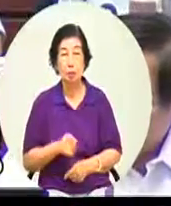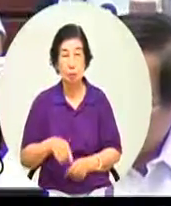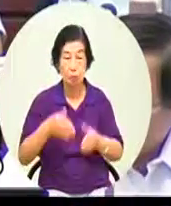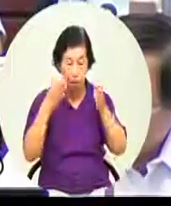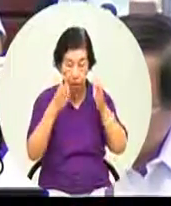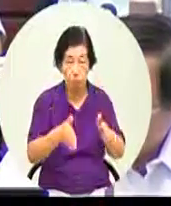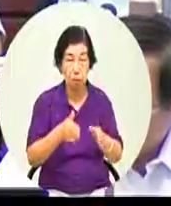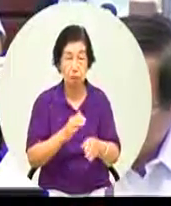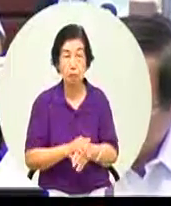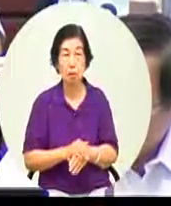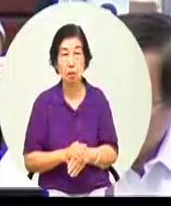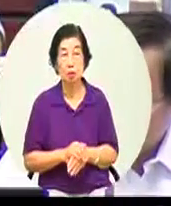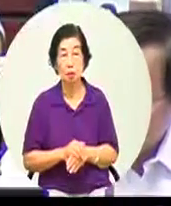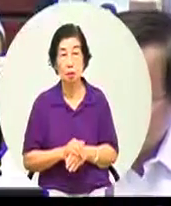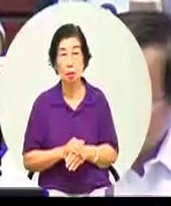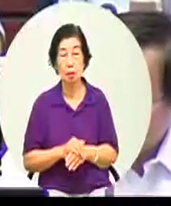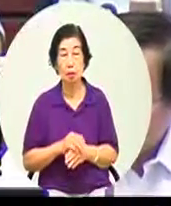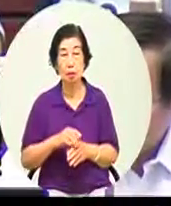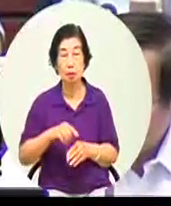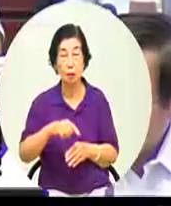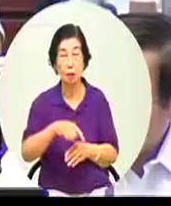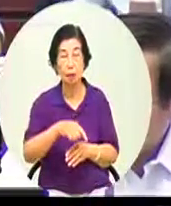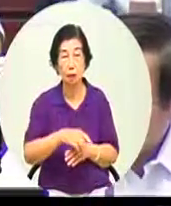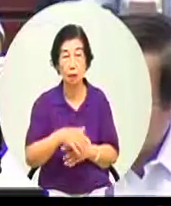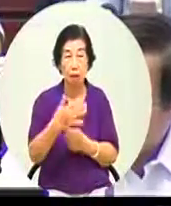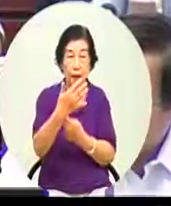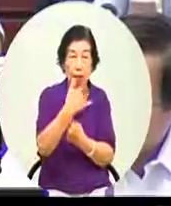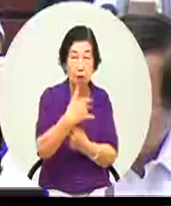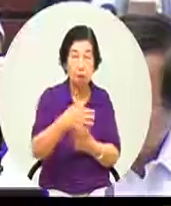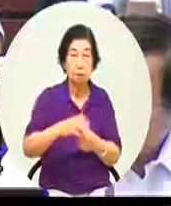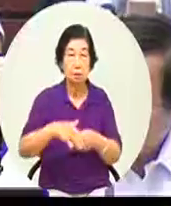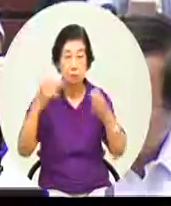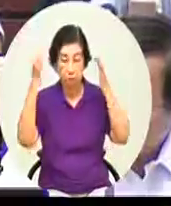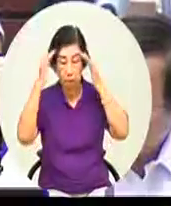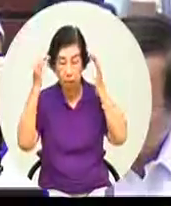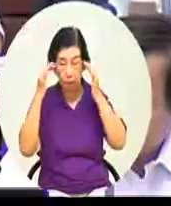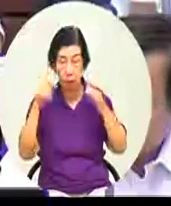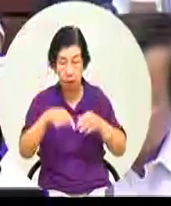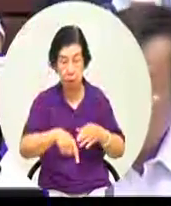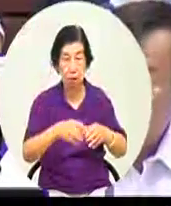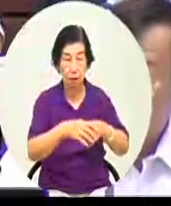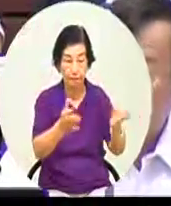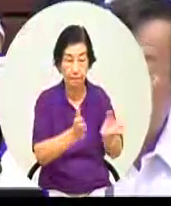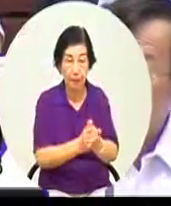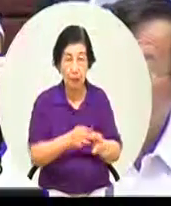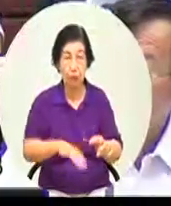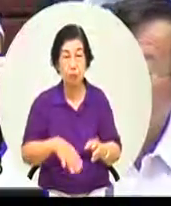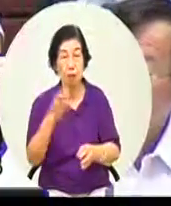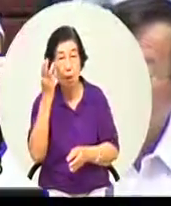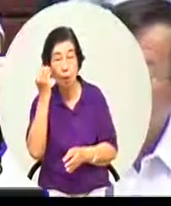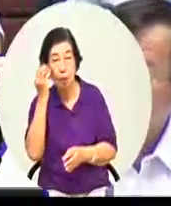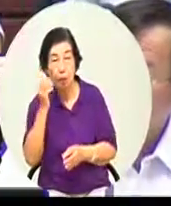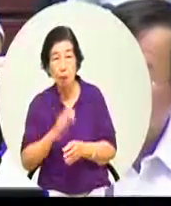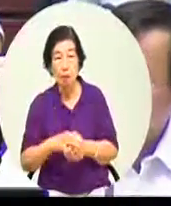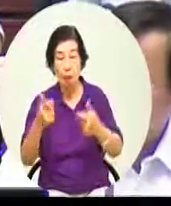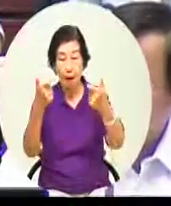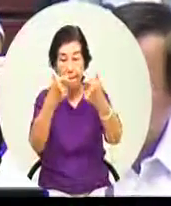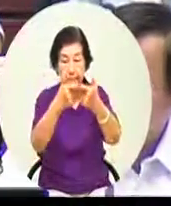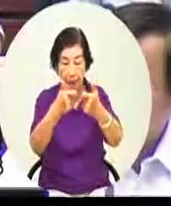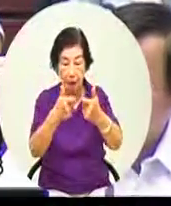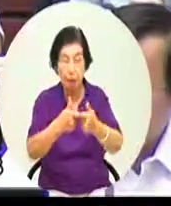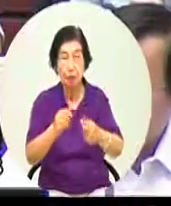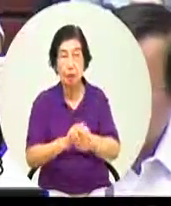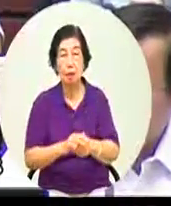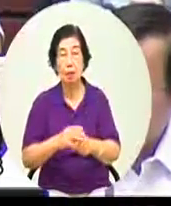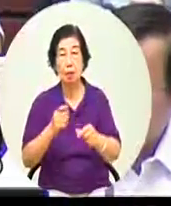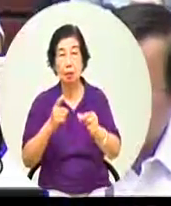西南向政策的这个关心哈。那我想，底下观光的部分哈，我们配合中央的这个西南向政策呢